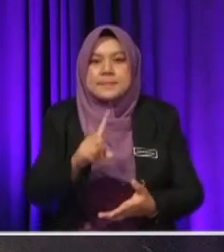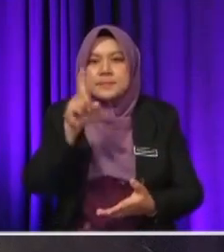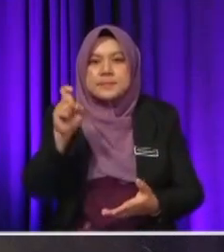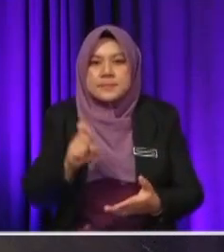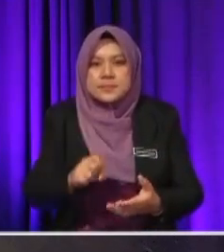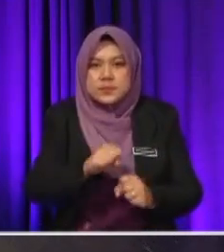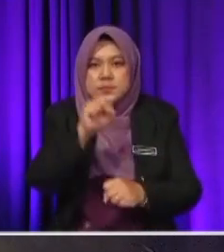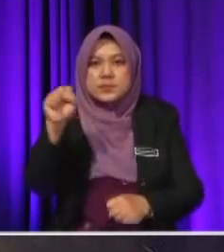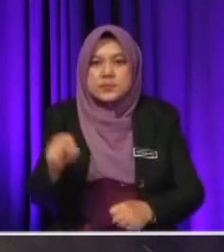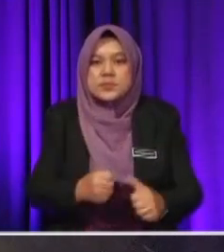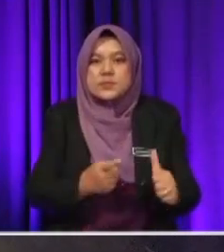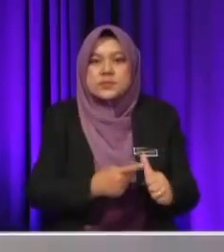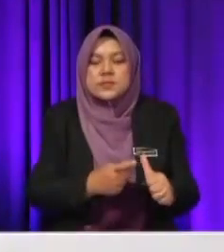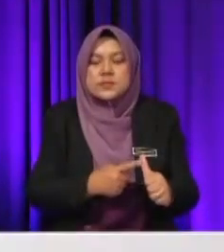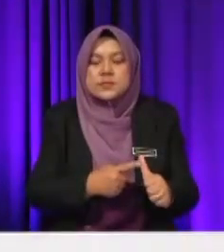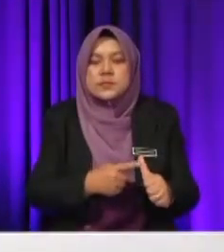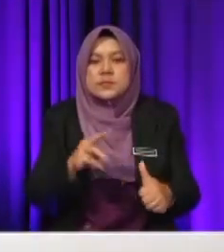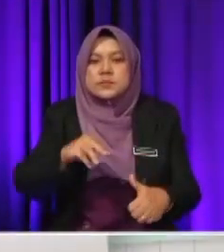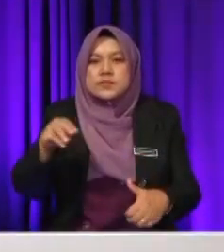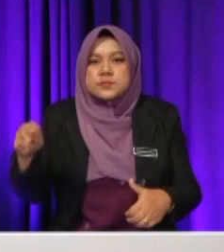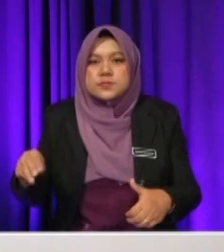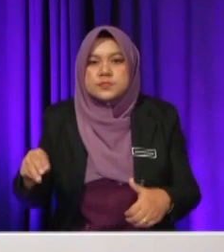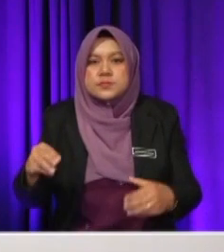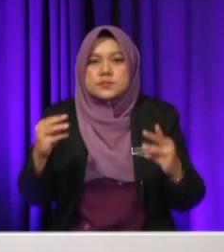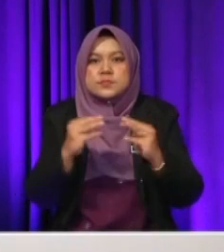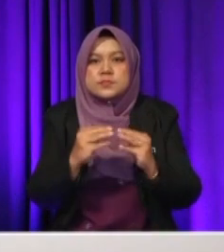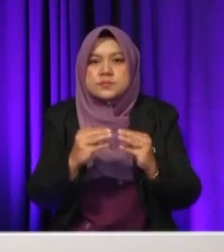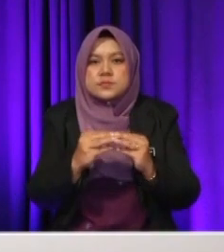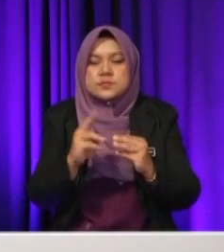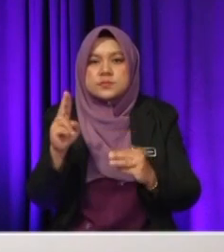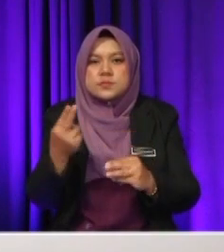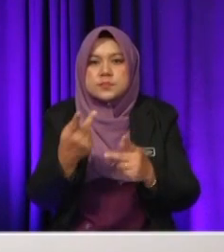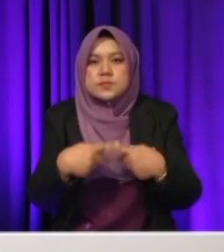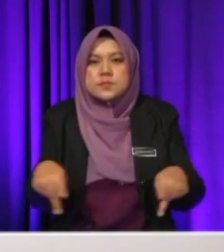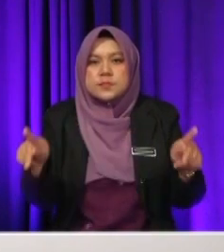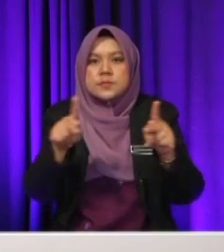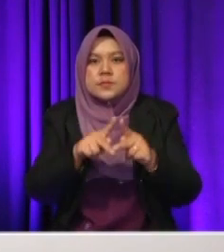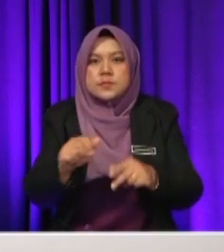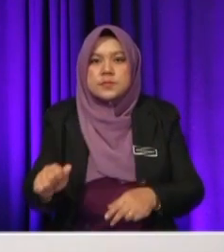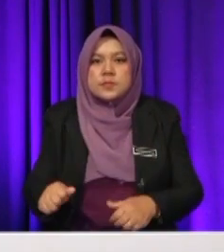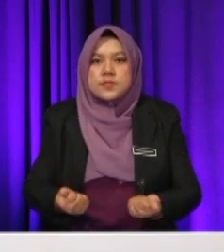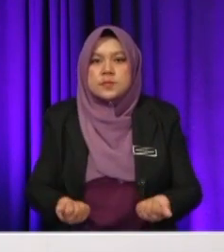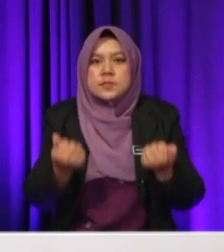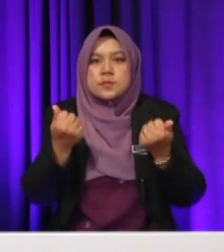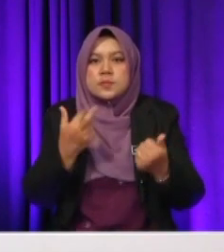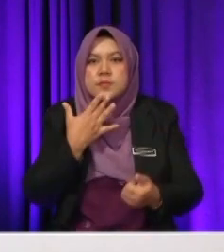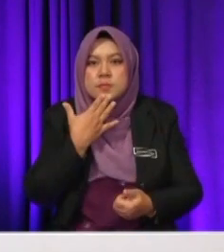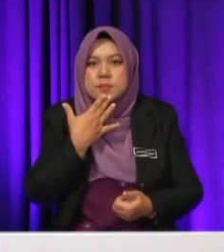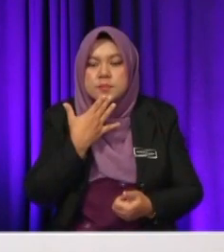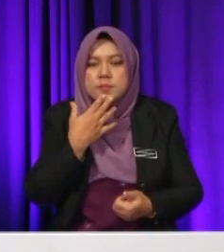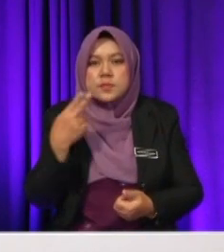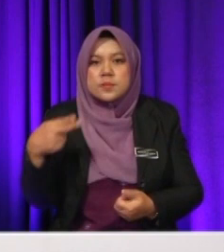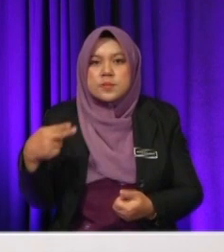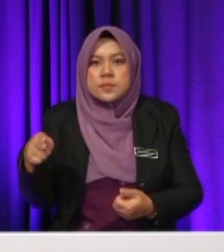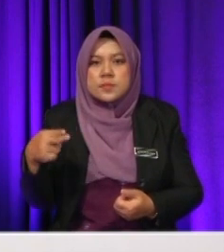pertama dimana murid-murid yang berada dalam sekarang ini hanya perlu untuk mengangkat warna hijau